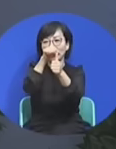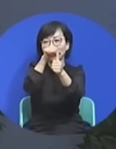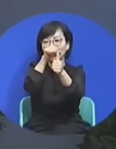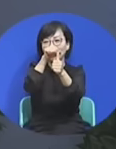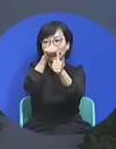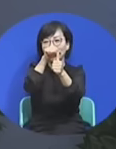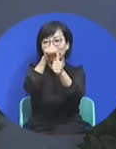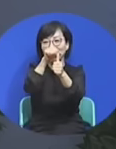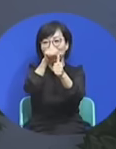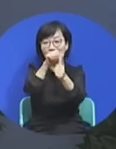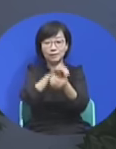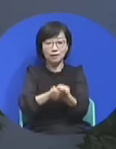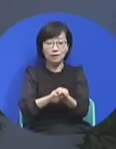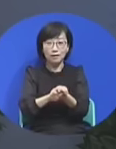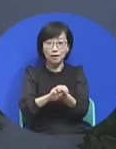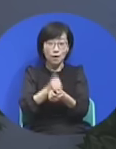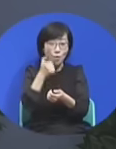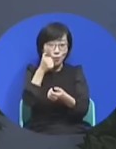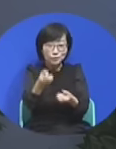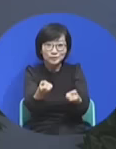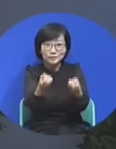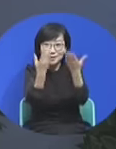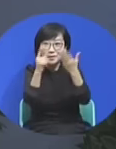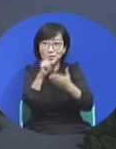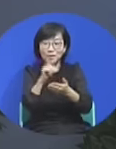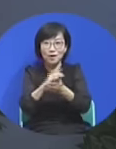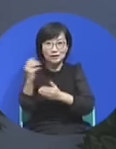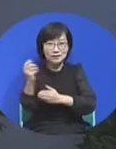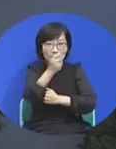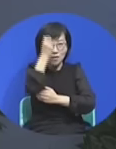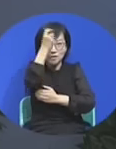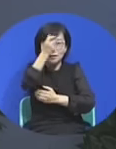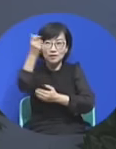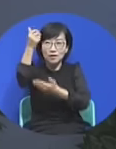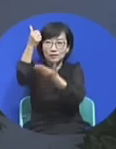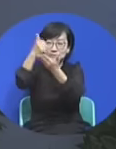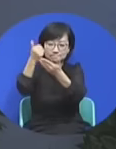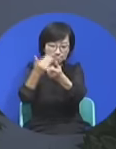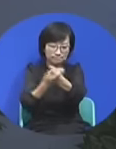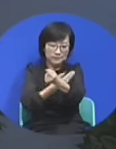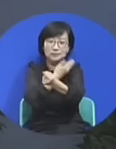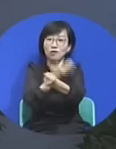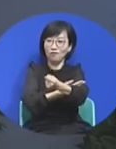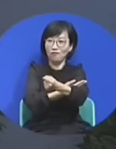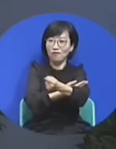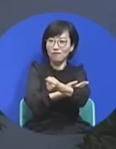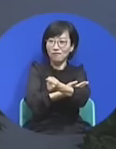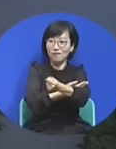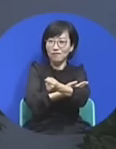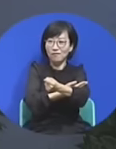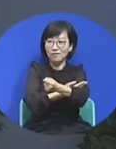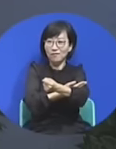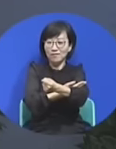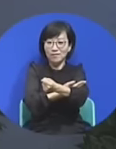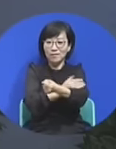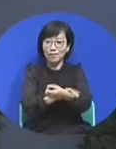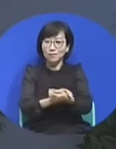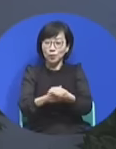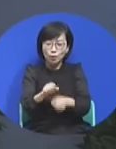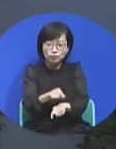our salvation. 오순절은 성령의 능력을 의미하는 겁니다. The Pentecost signifies the power of the Holy